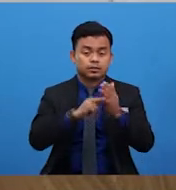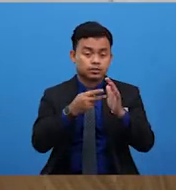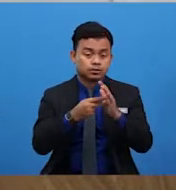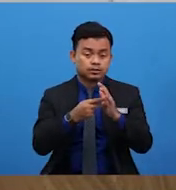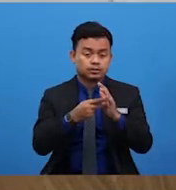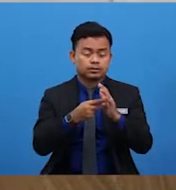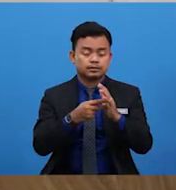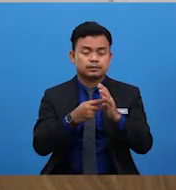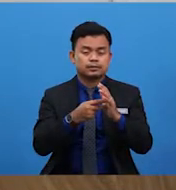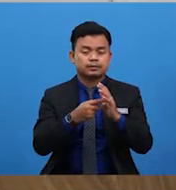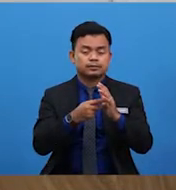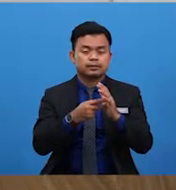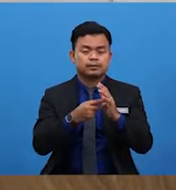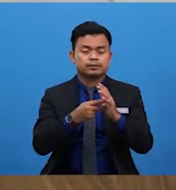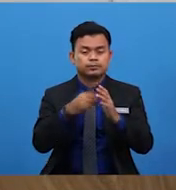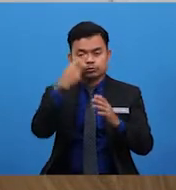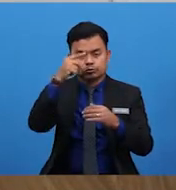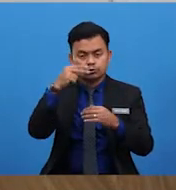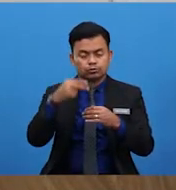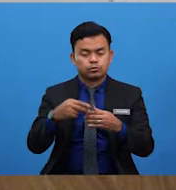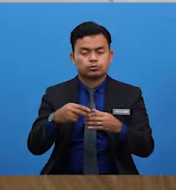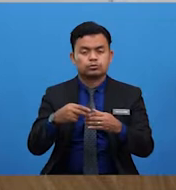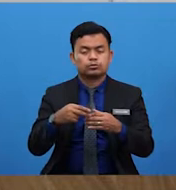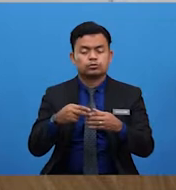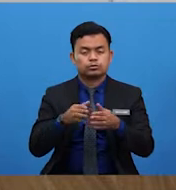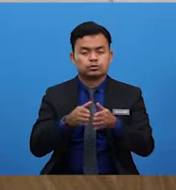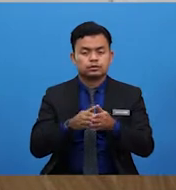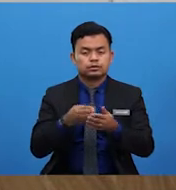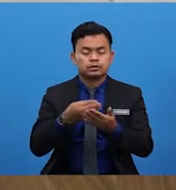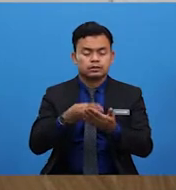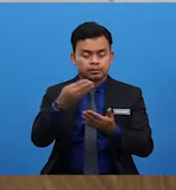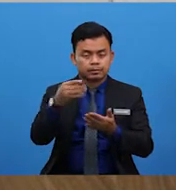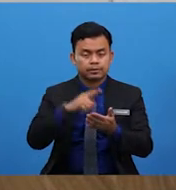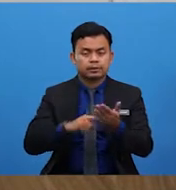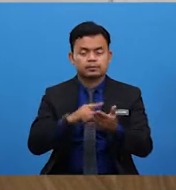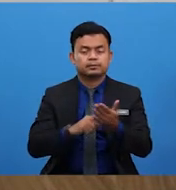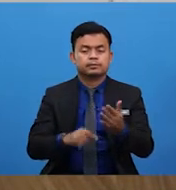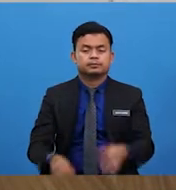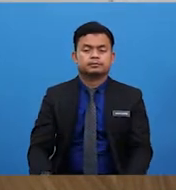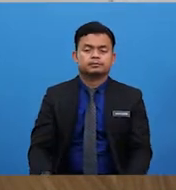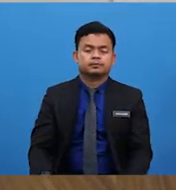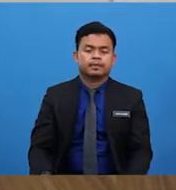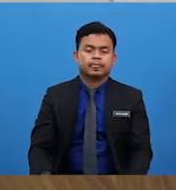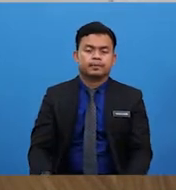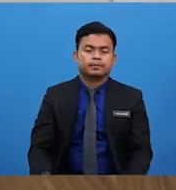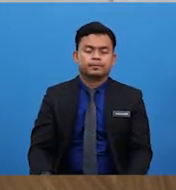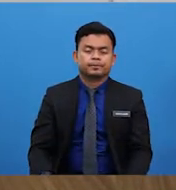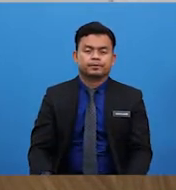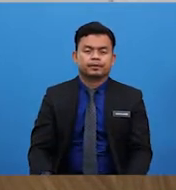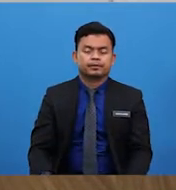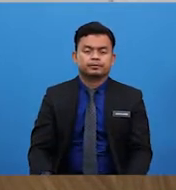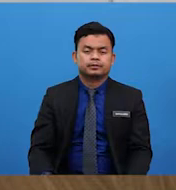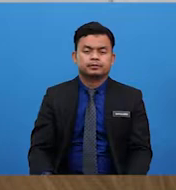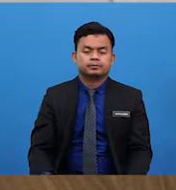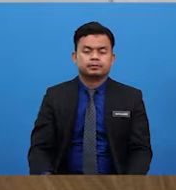karya seni kandungan juga merupakan satu kenyataan ataupun ungkap paint atau mood yang ditemui